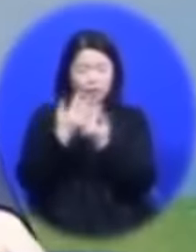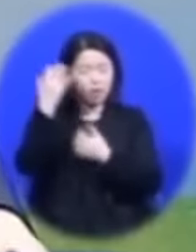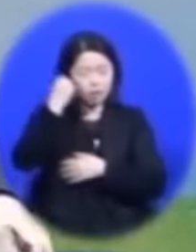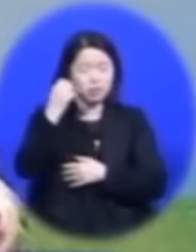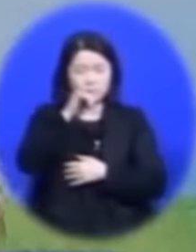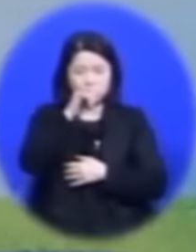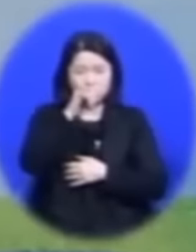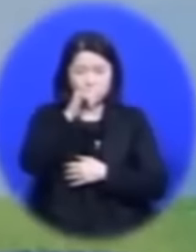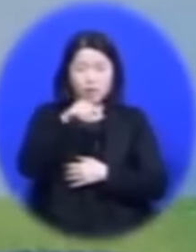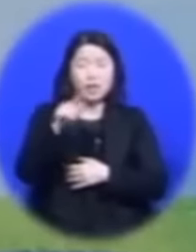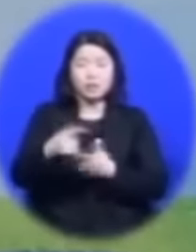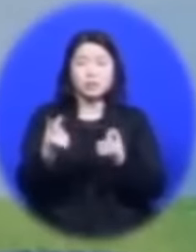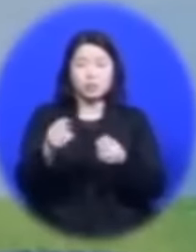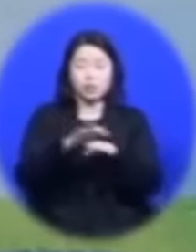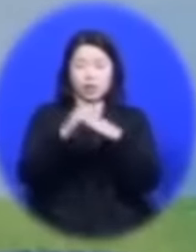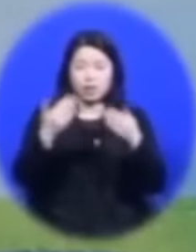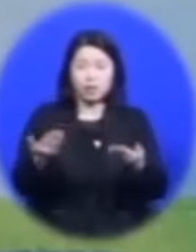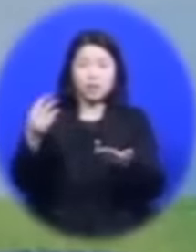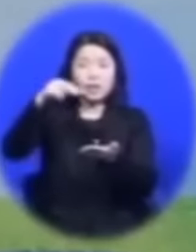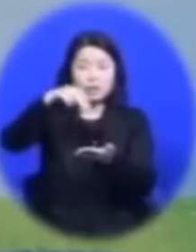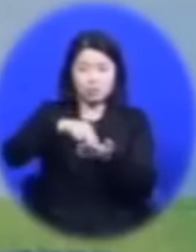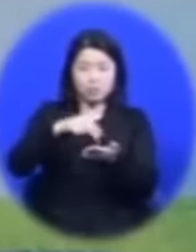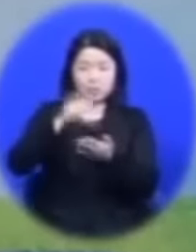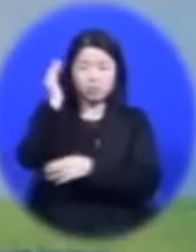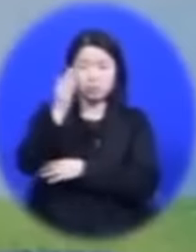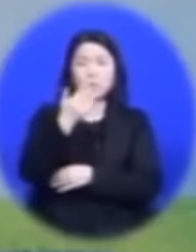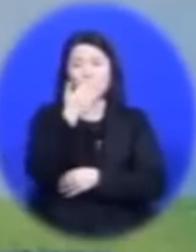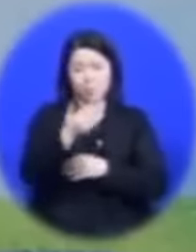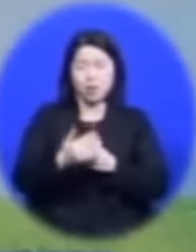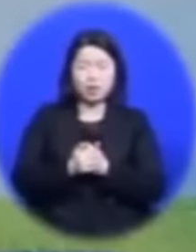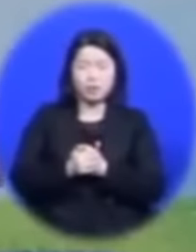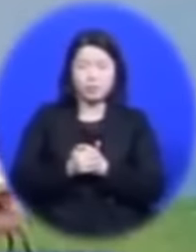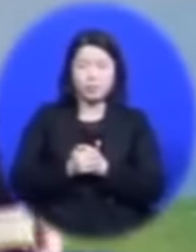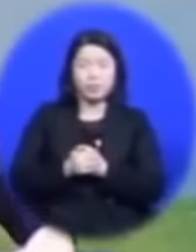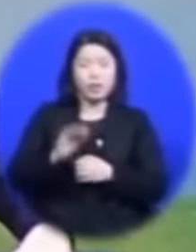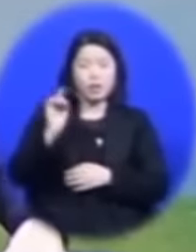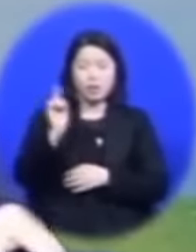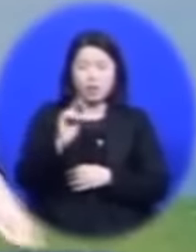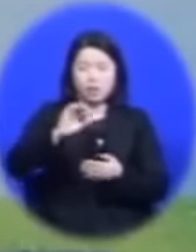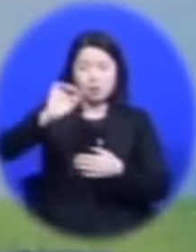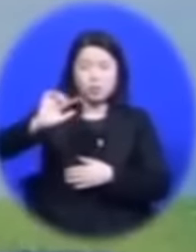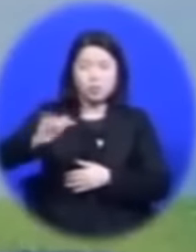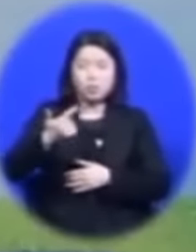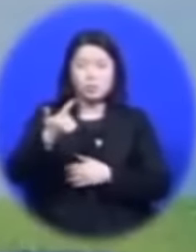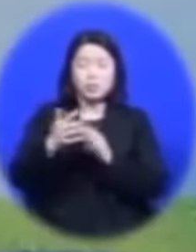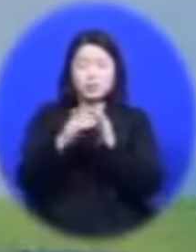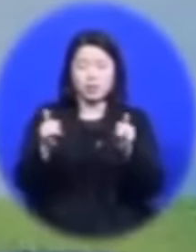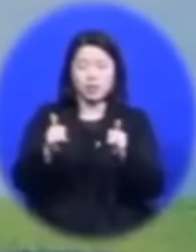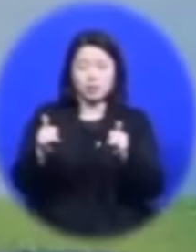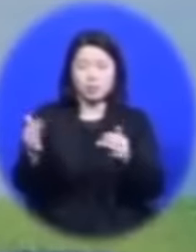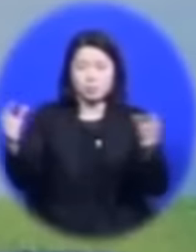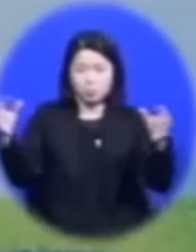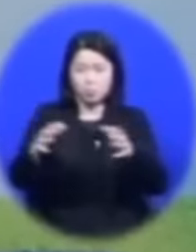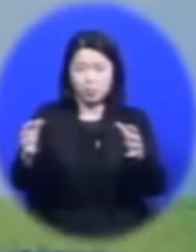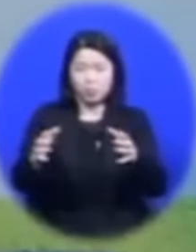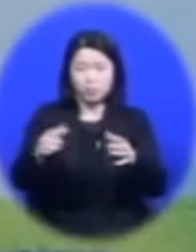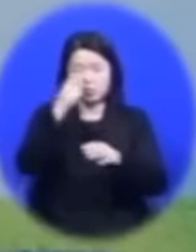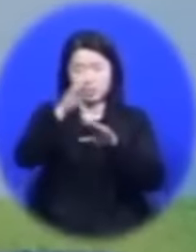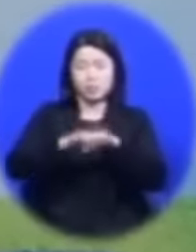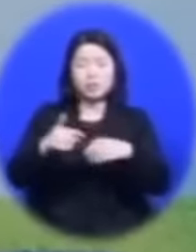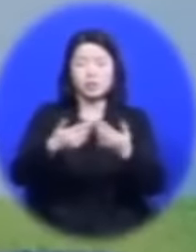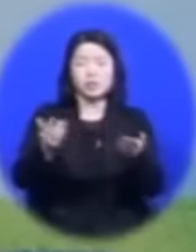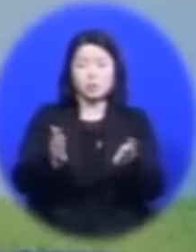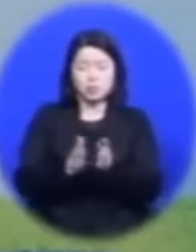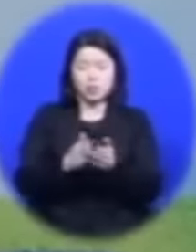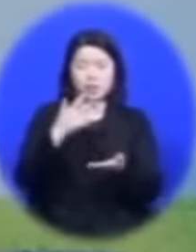그렇게 강단에 서서 설교를 하게 된 겁니다. 한 600명 정도 모이는 예배당